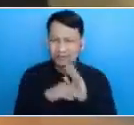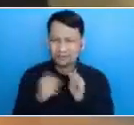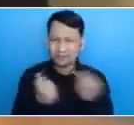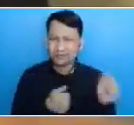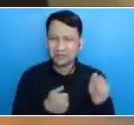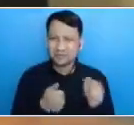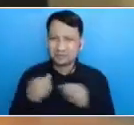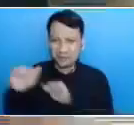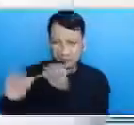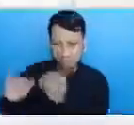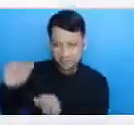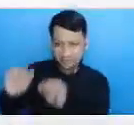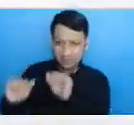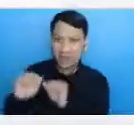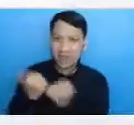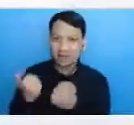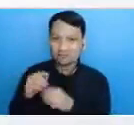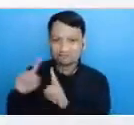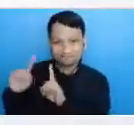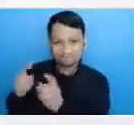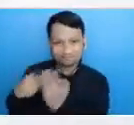kahapon. Dahil dito, umabot na sa